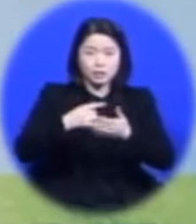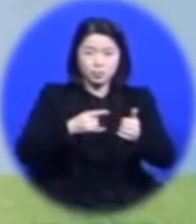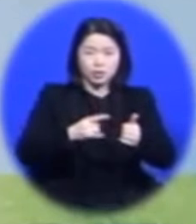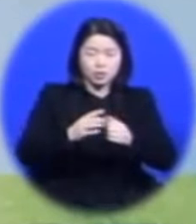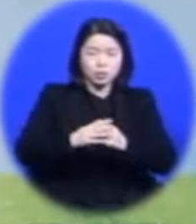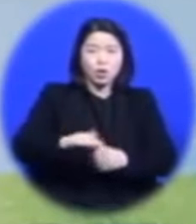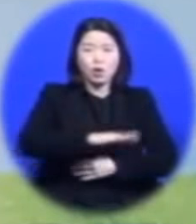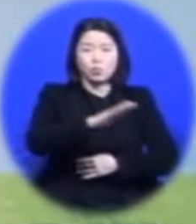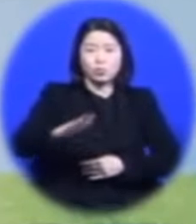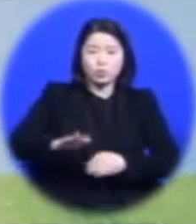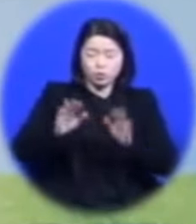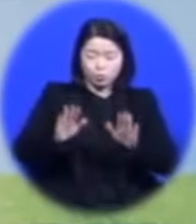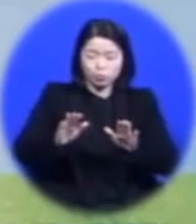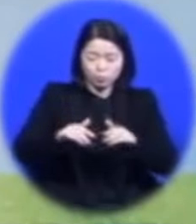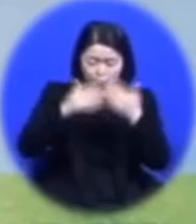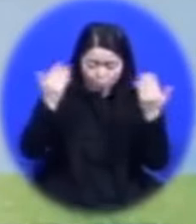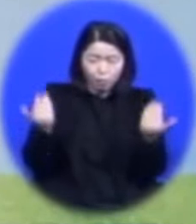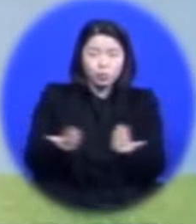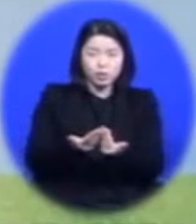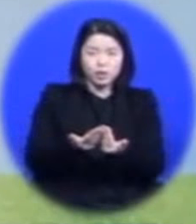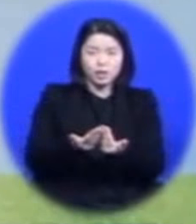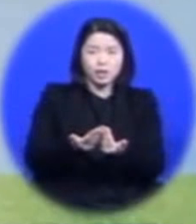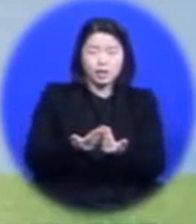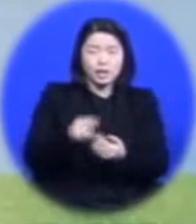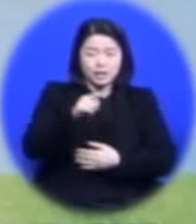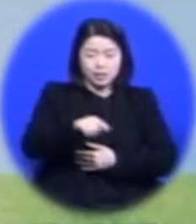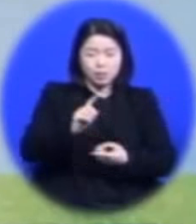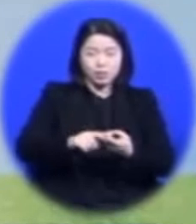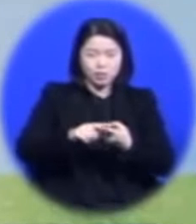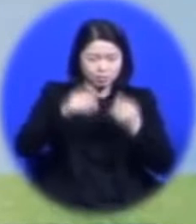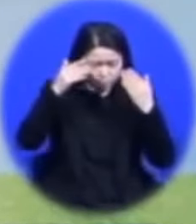오늘 우리 모두에게이 점을 주목하게